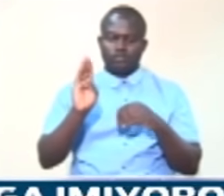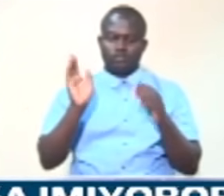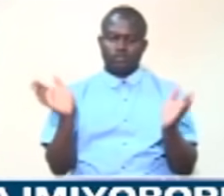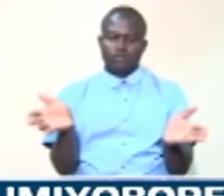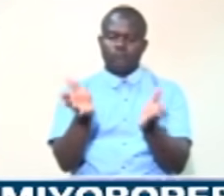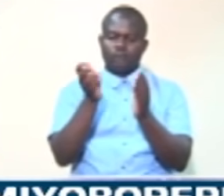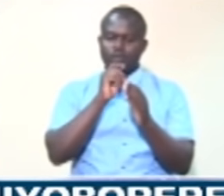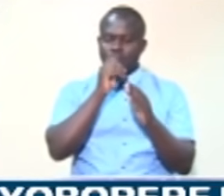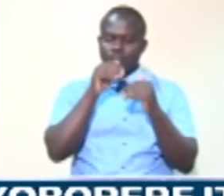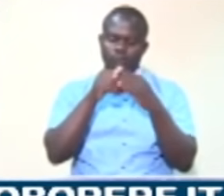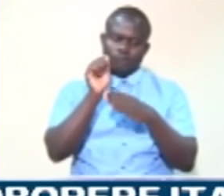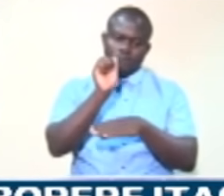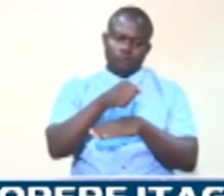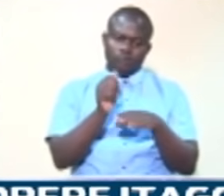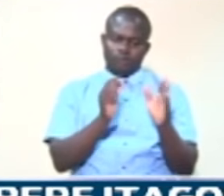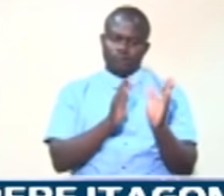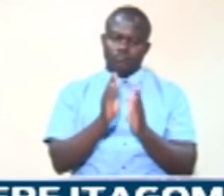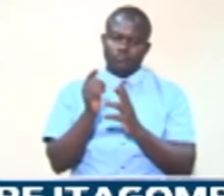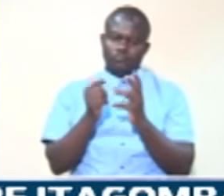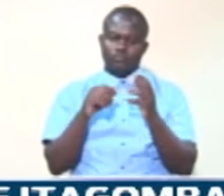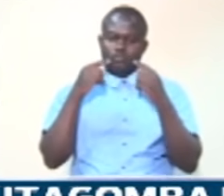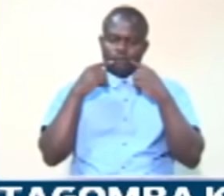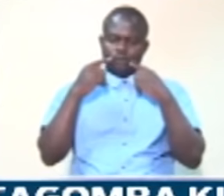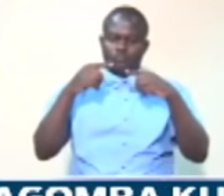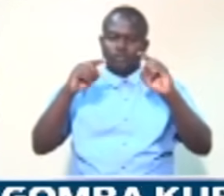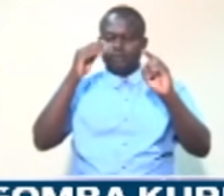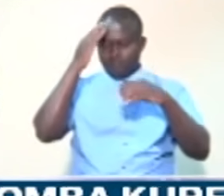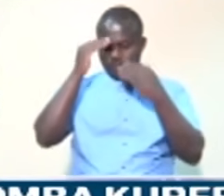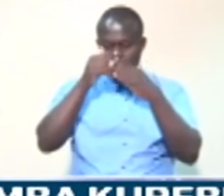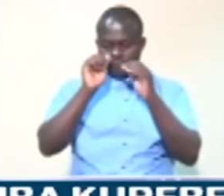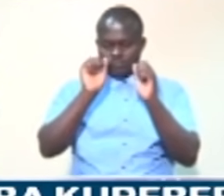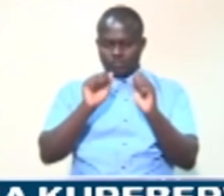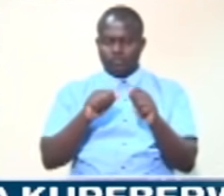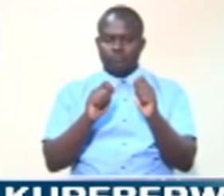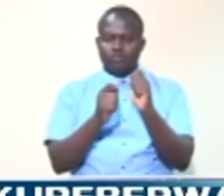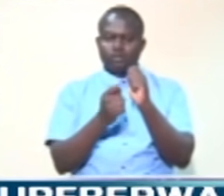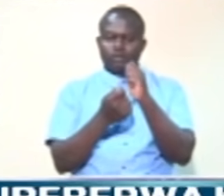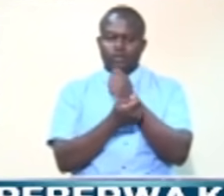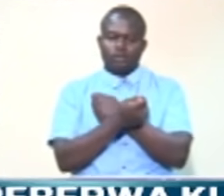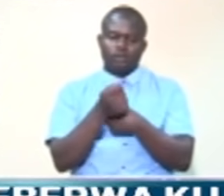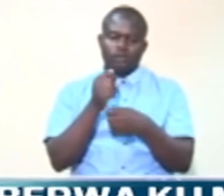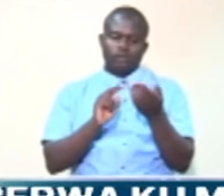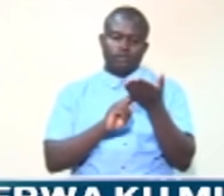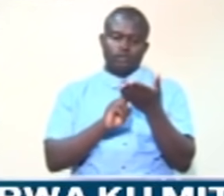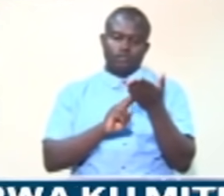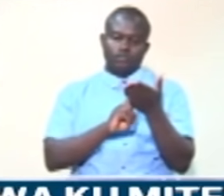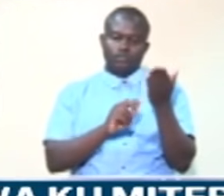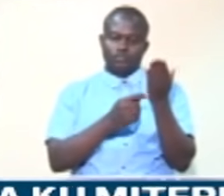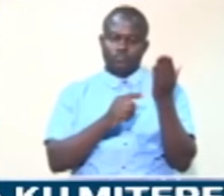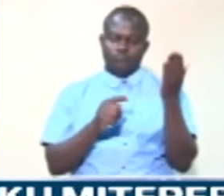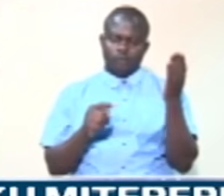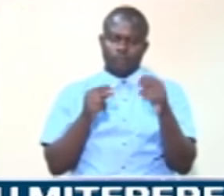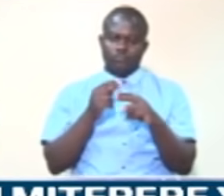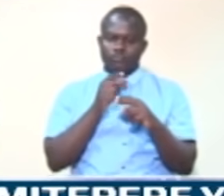ruhamagarira abanyamakuru kurushaho gutunganya ibyo batangaza kugira ngo bakosore amakosa y'abakoresha ikoranabuhanga